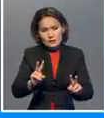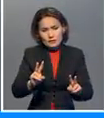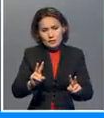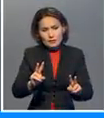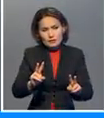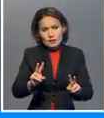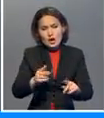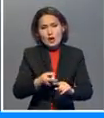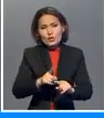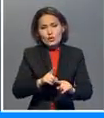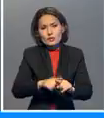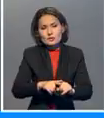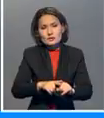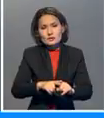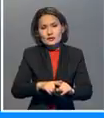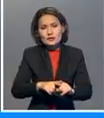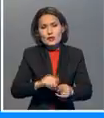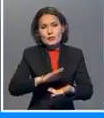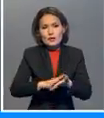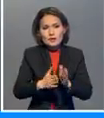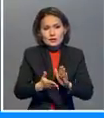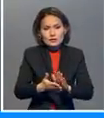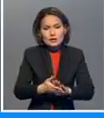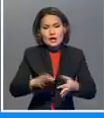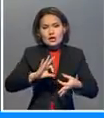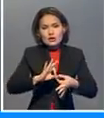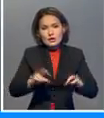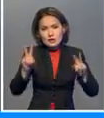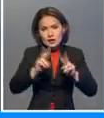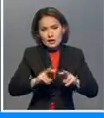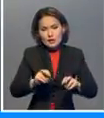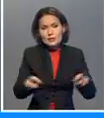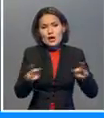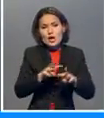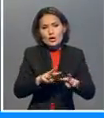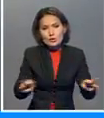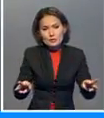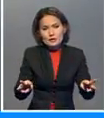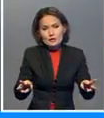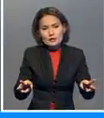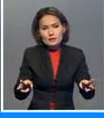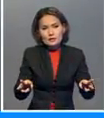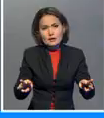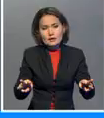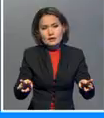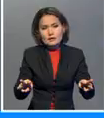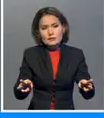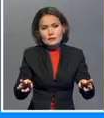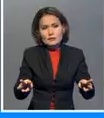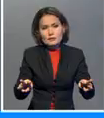бүгінгі жағдайларды бақылап қарап, үкіметтің алып отырған қолданайын деп отқан